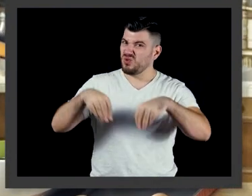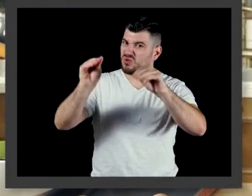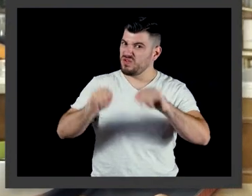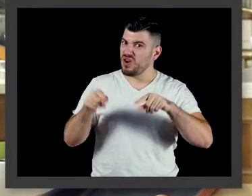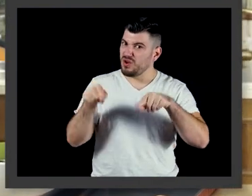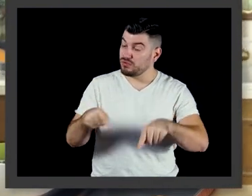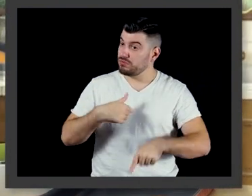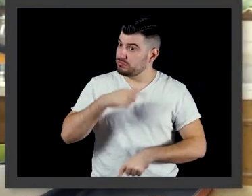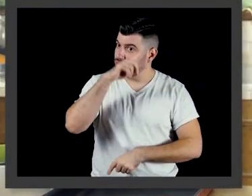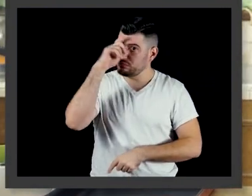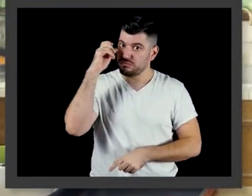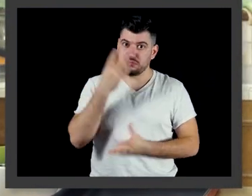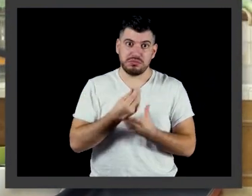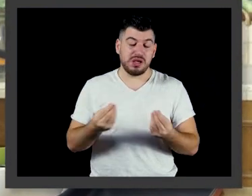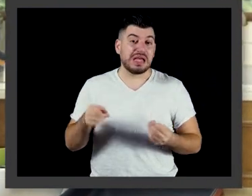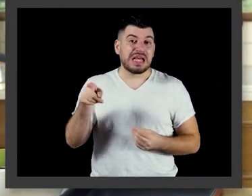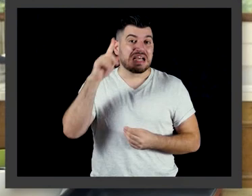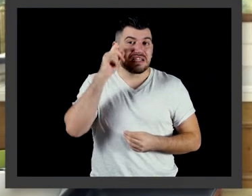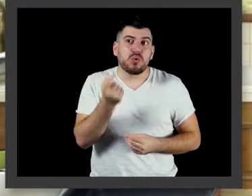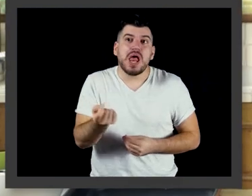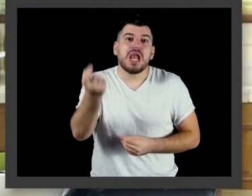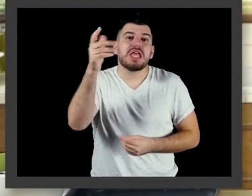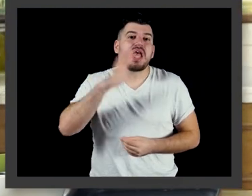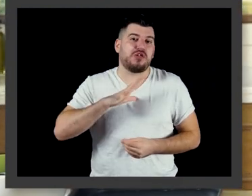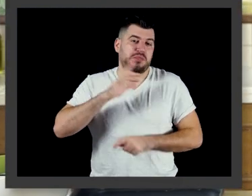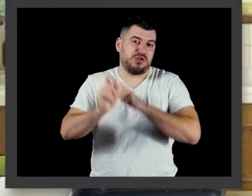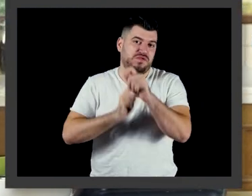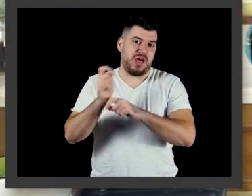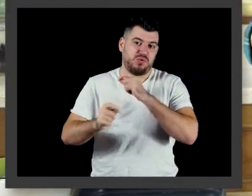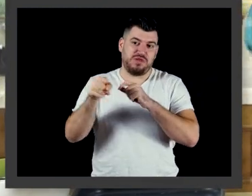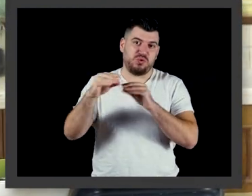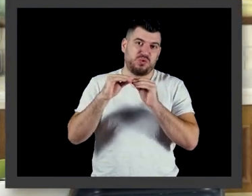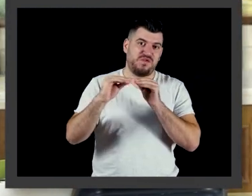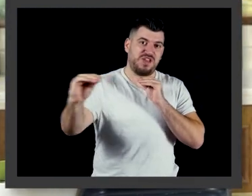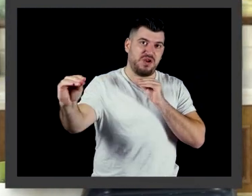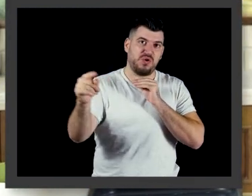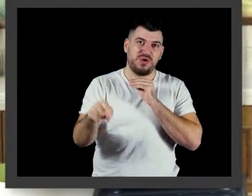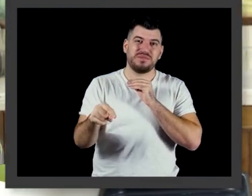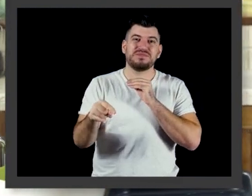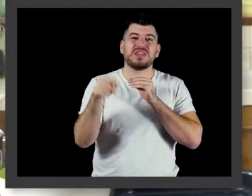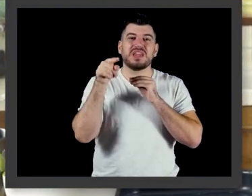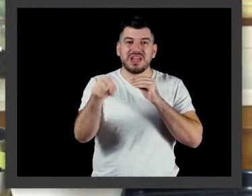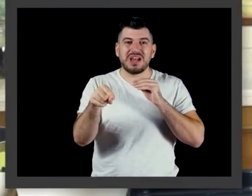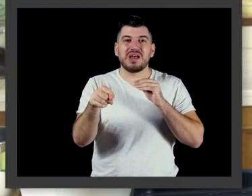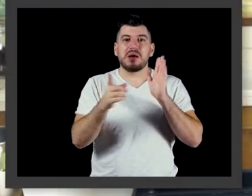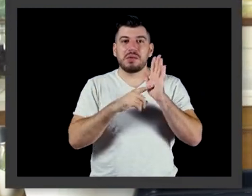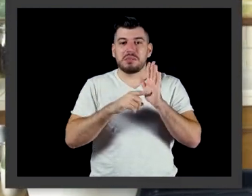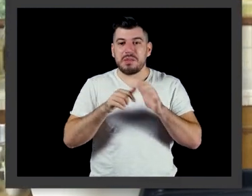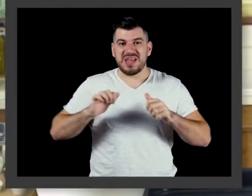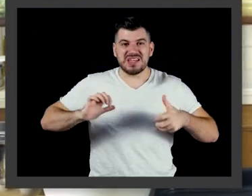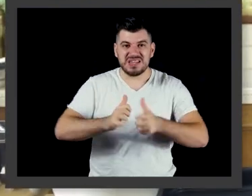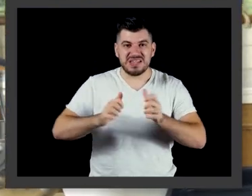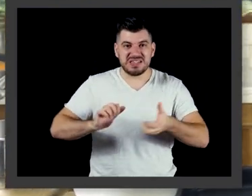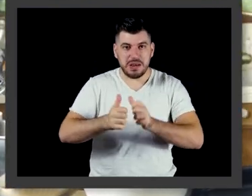κάνω. Ξέρουν πολύ λίγοι άνθρωποι να φτιάχνουν αυτό το φύλλο. Είναι ένα πολύ ελαστικό φύλλο που είναι τόσο το ζυμάρι και σκεφτείτε το ανοίγει